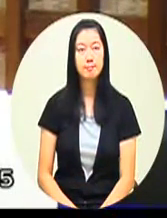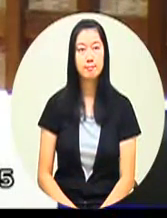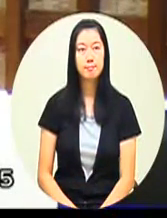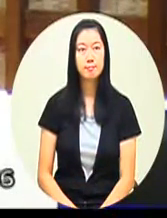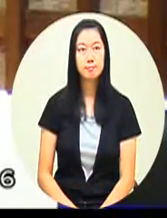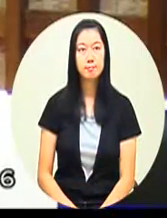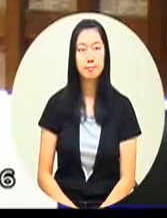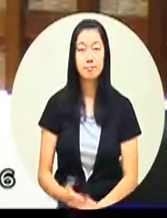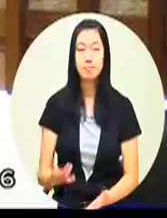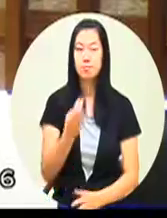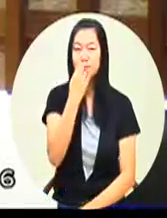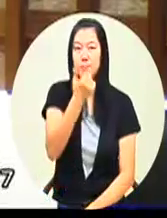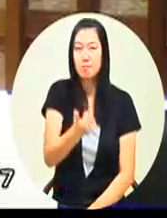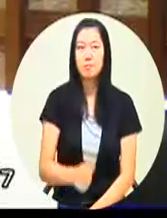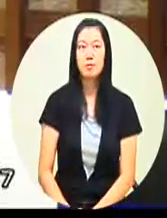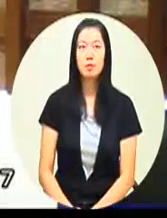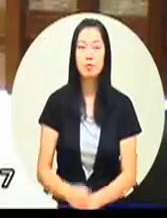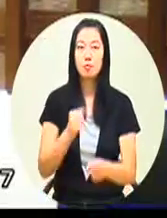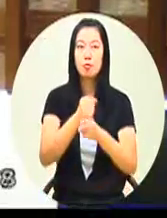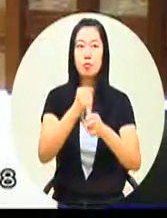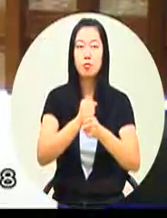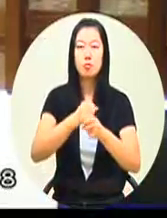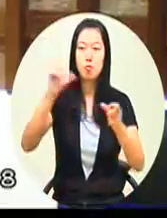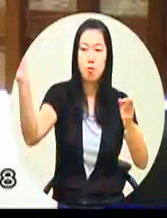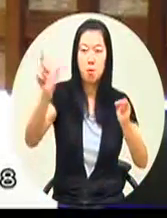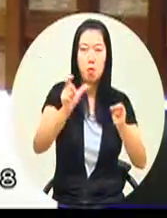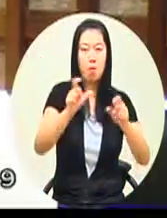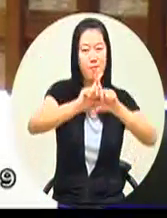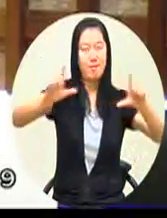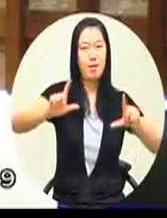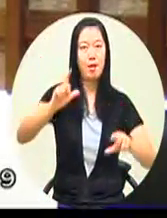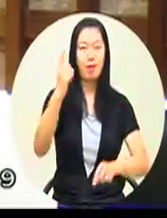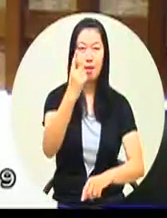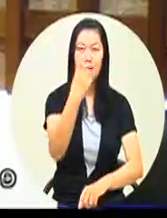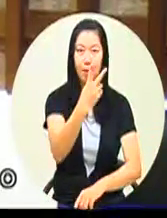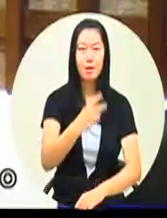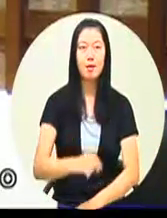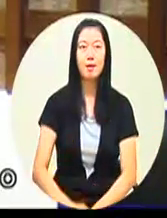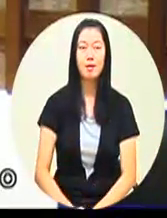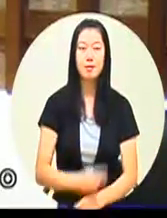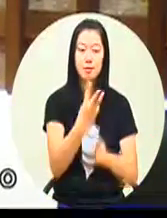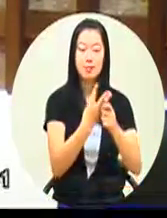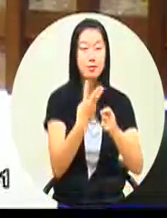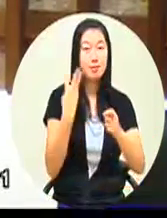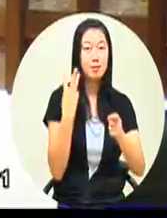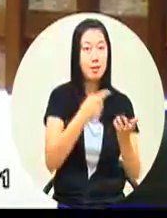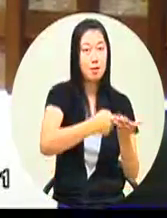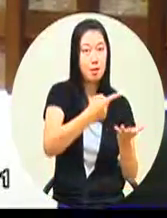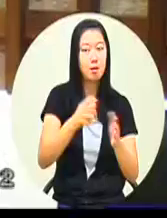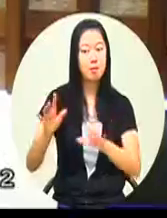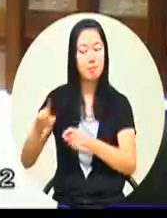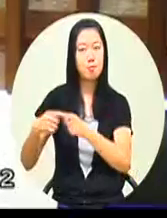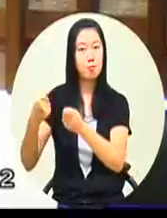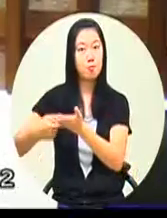真好运啊。拄我做过两届大的风台尔，就是三档前一遍啦吼，啊，甲今年啊几遍的风